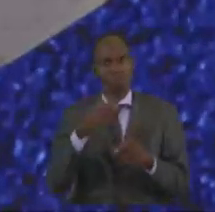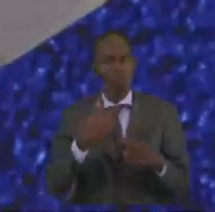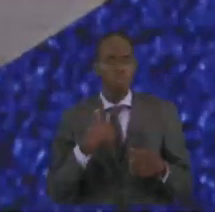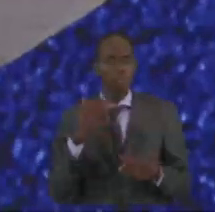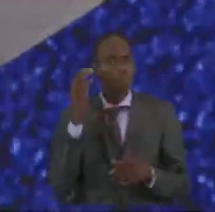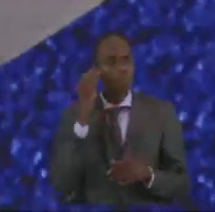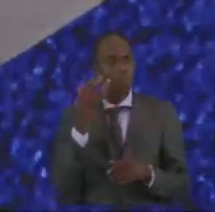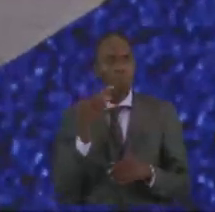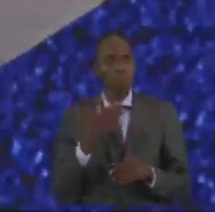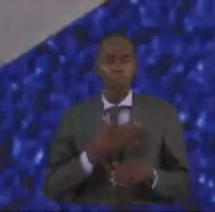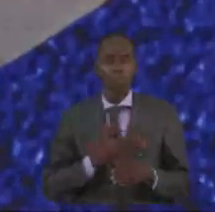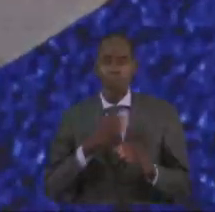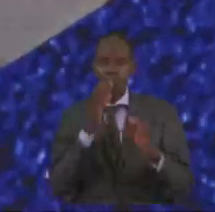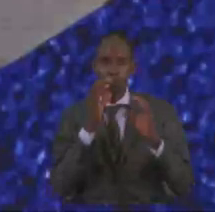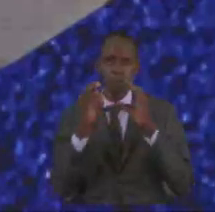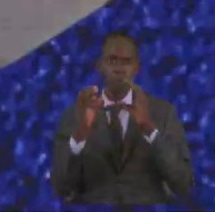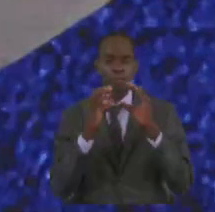Vous avez su,